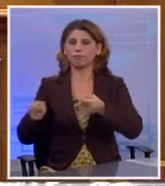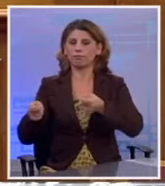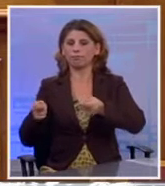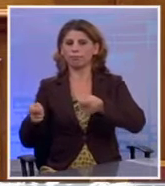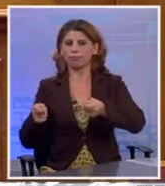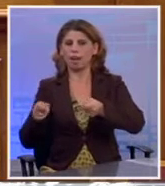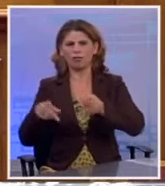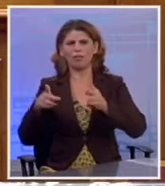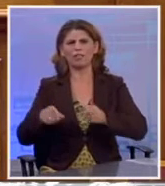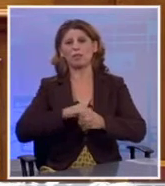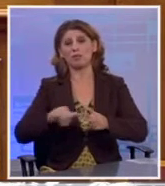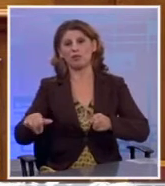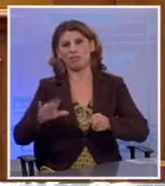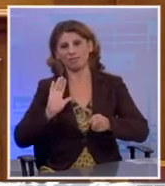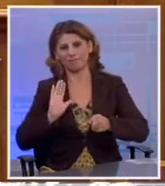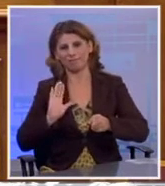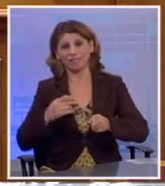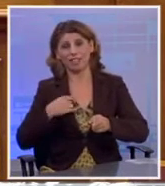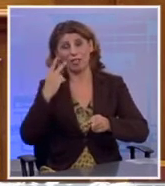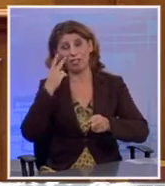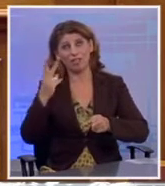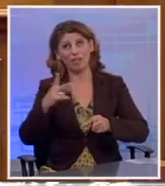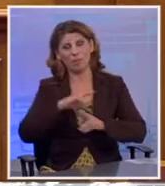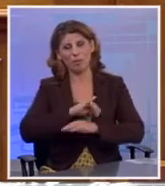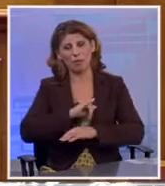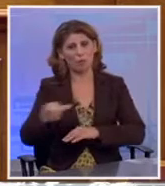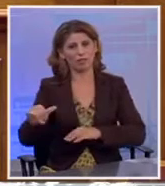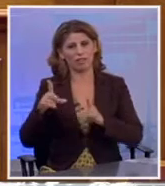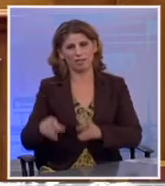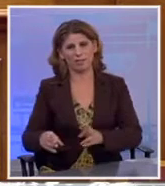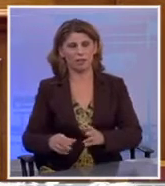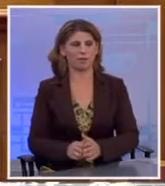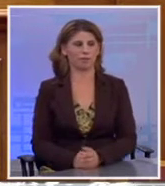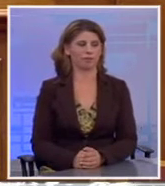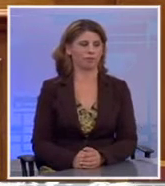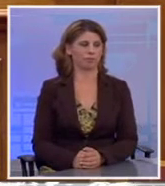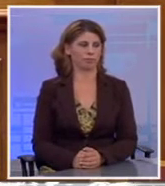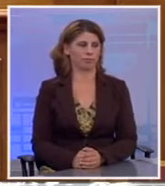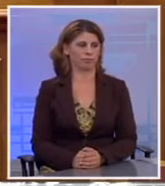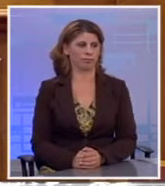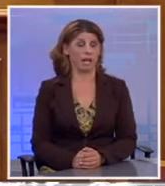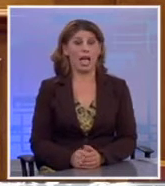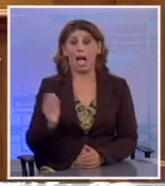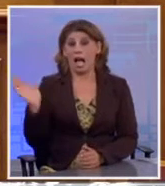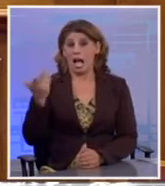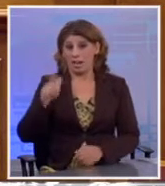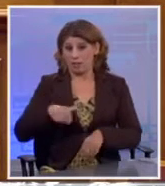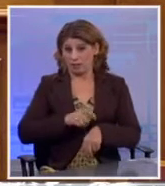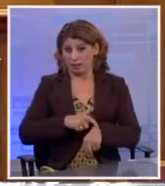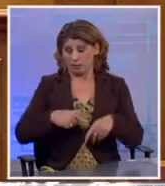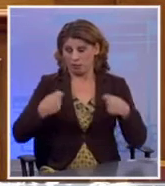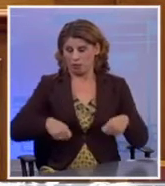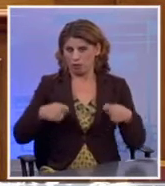ποτέ. Αυτό δεν βλέπω να σταματάει ποτέ. Δηλαδή, αν αυτή τη στιγμή ένας